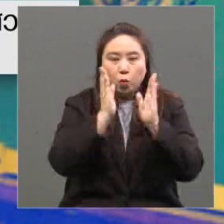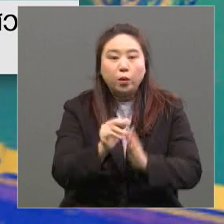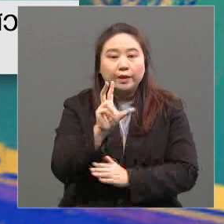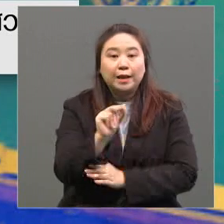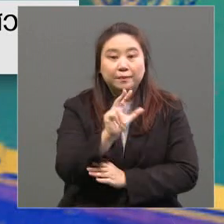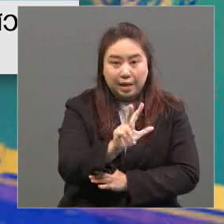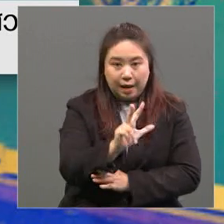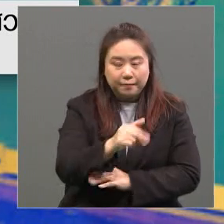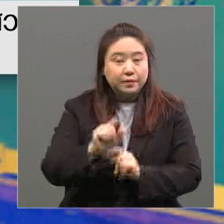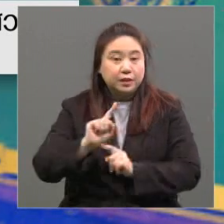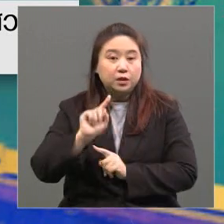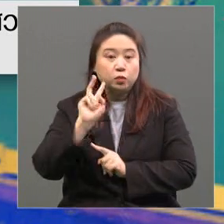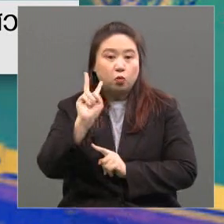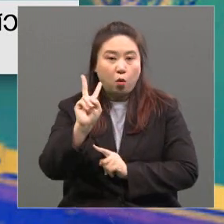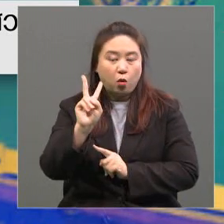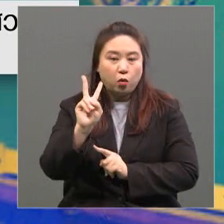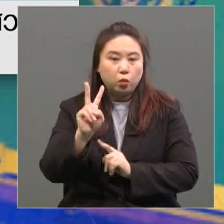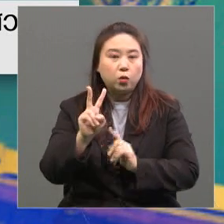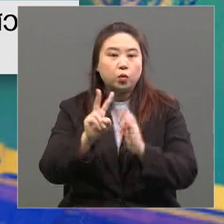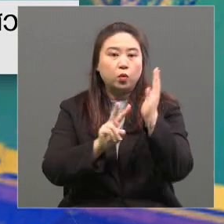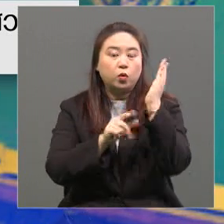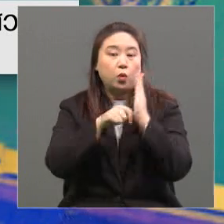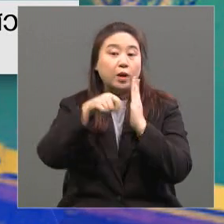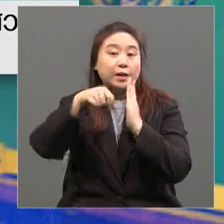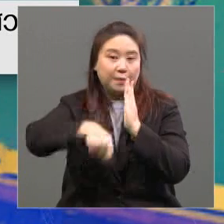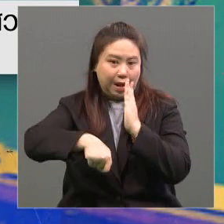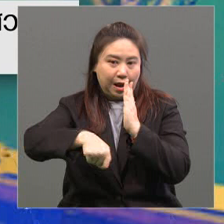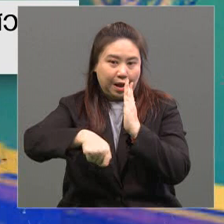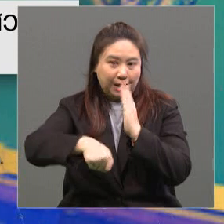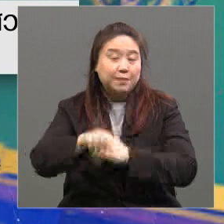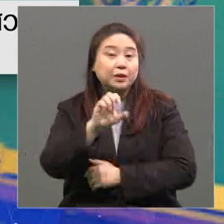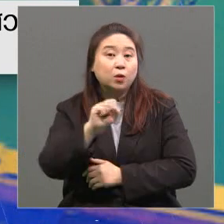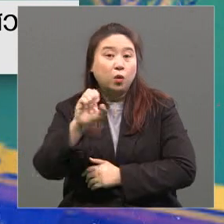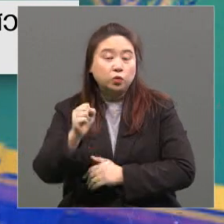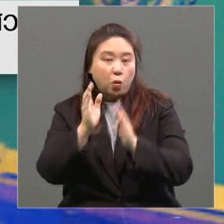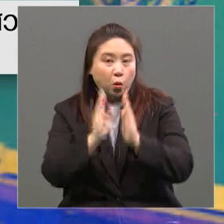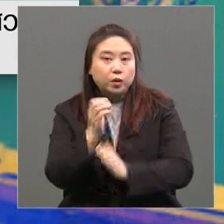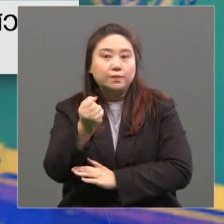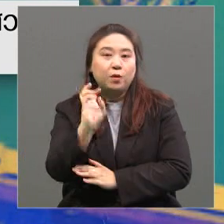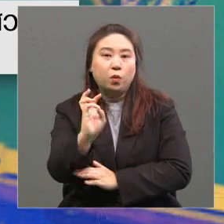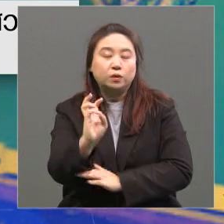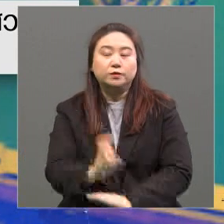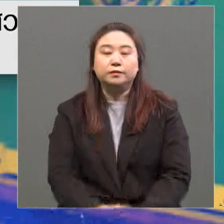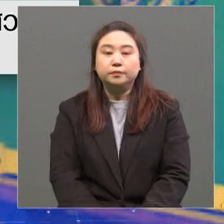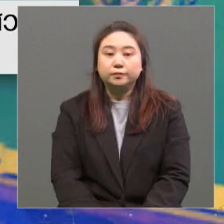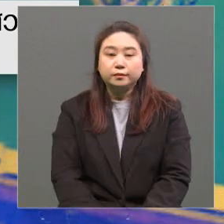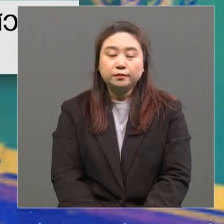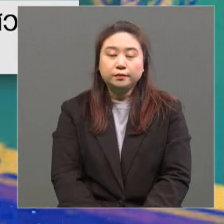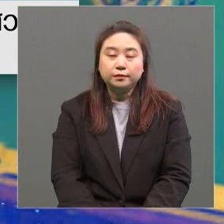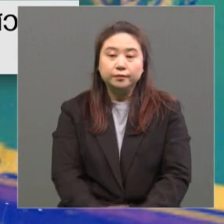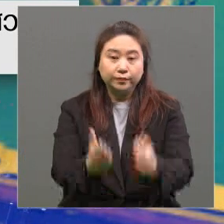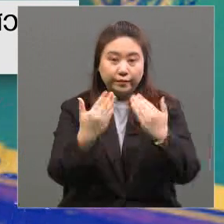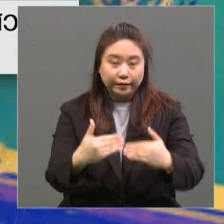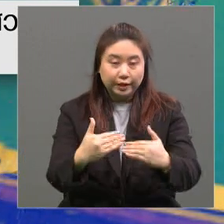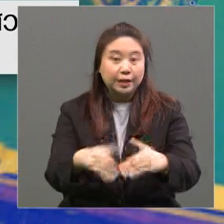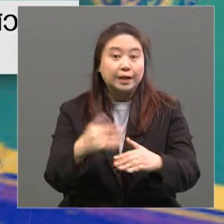คนรองลงมาจะเป็นจังหวัดนครราชสีมาที่มีส.ส.แบบแบ่งเขตเลือกตั้งเนี่ย16คนค่ะ ส่วนลำดับถัดมานะค